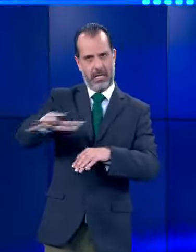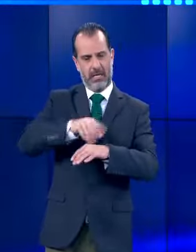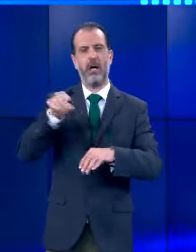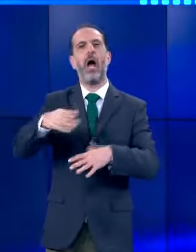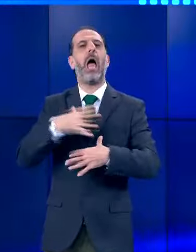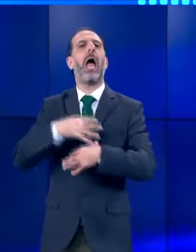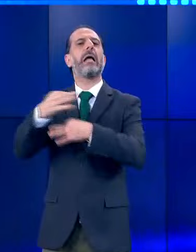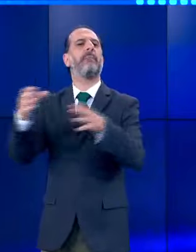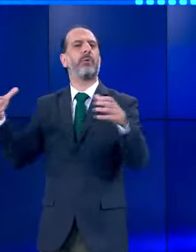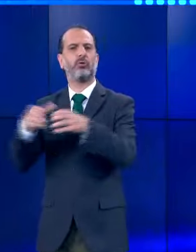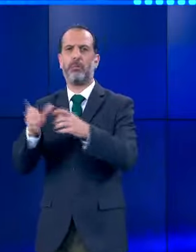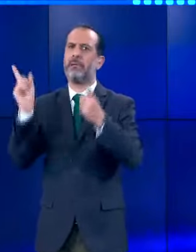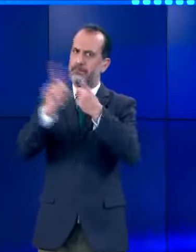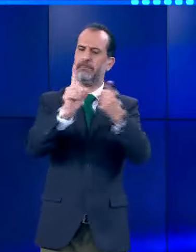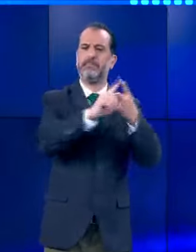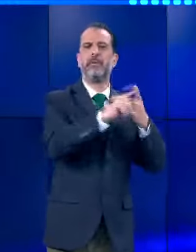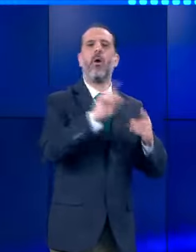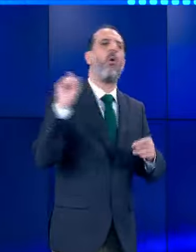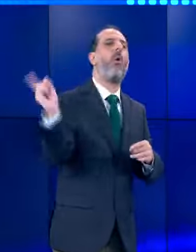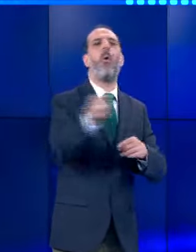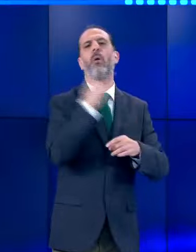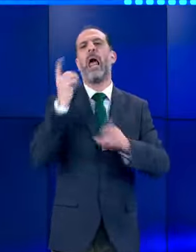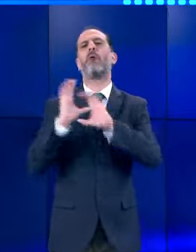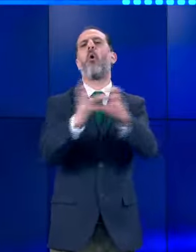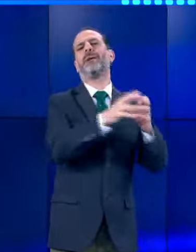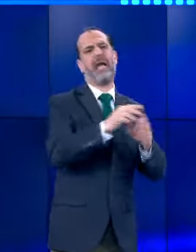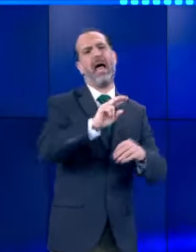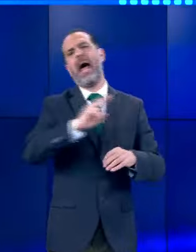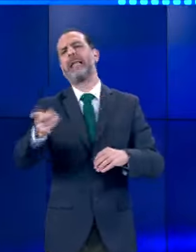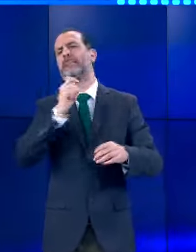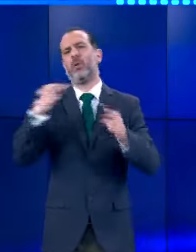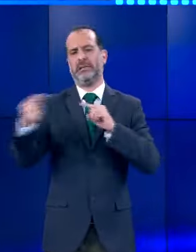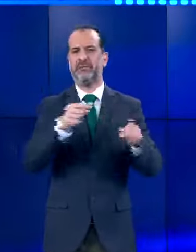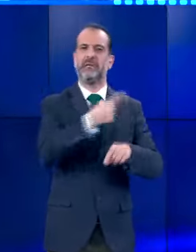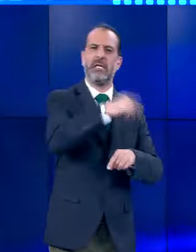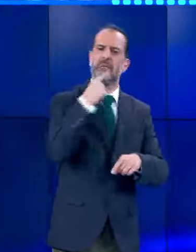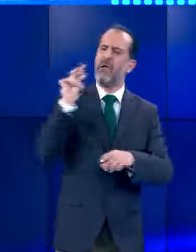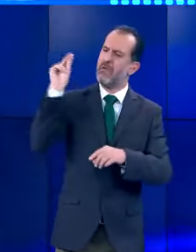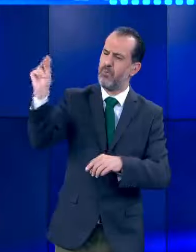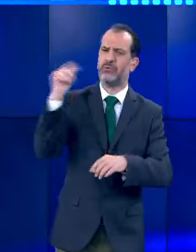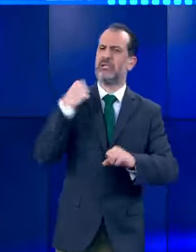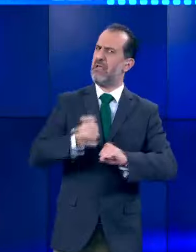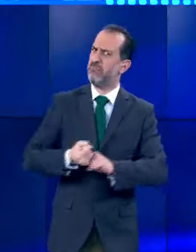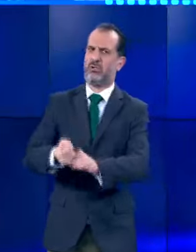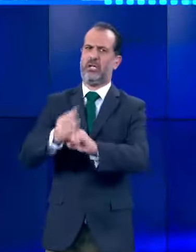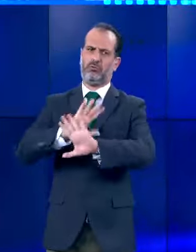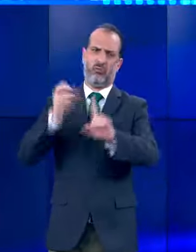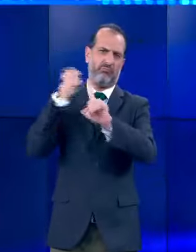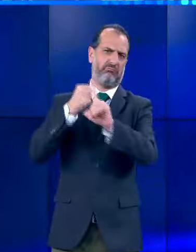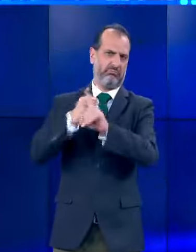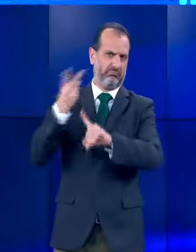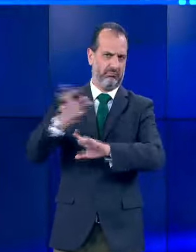τους εκπροσώπους των κομμάτων της αντιπολίτευσης, τους διαβεβαίωσαν ότι θα στηρίξουν τον αγώνα τους. Ενώ πρέπει να σας πω κλείνοντας